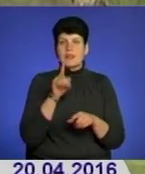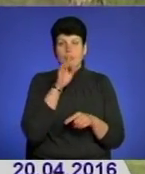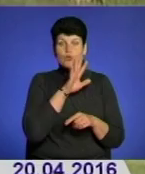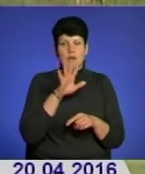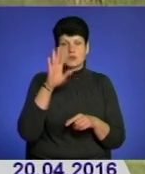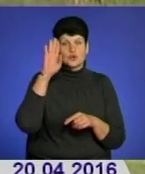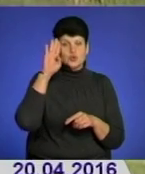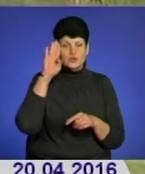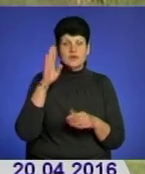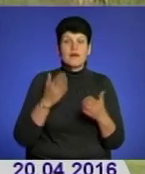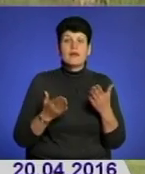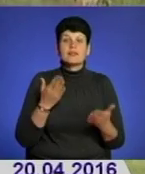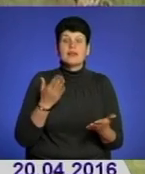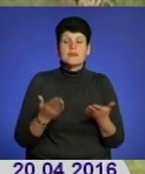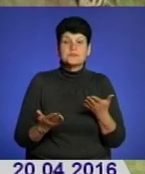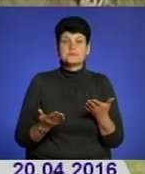але